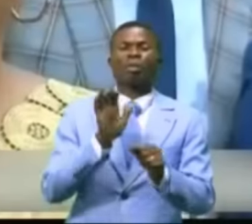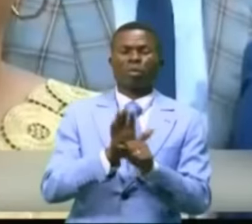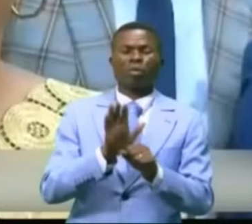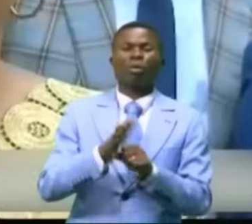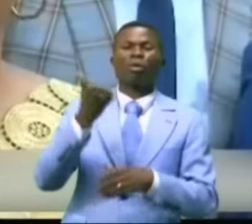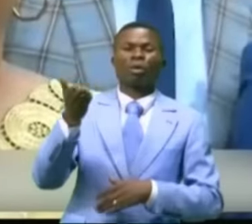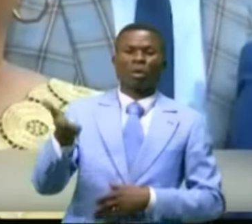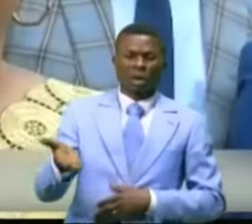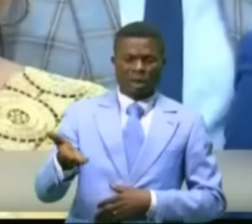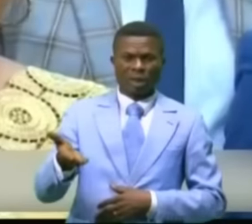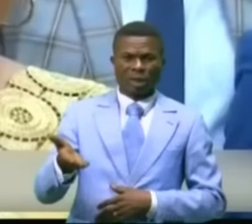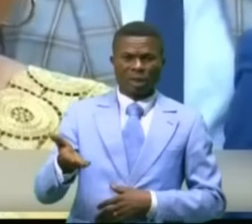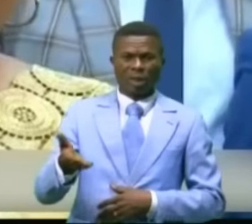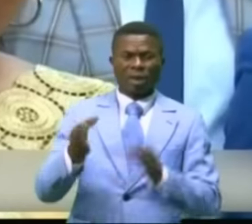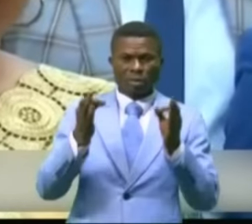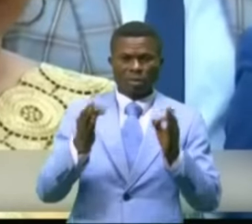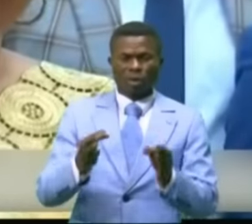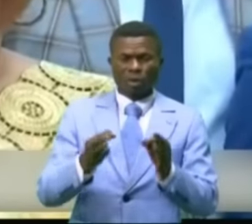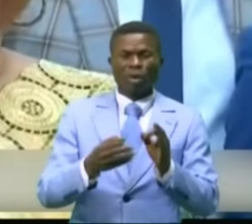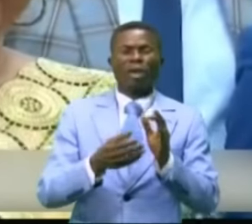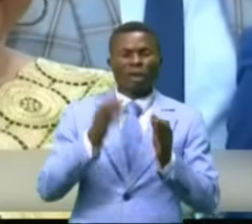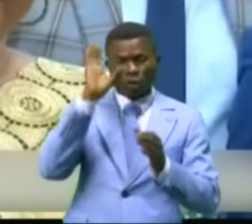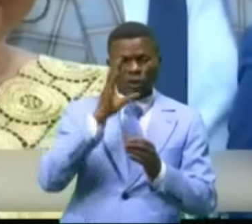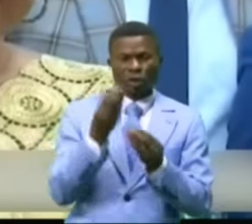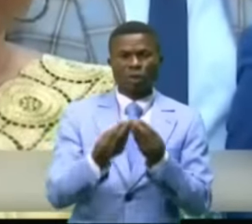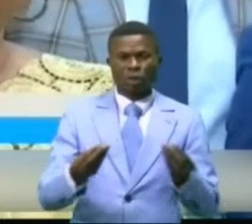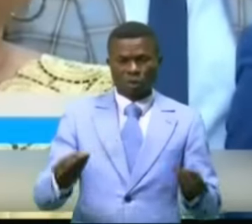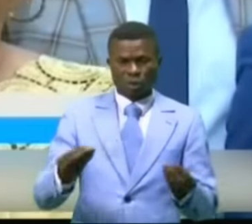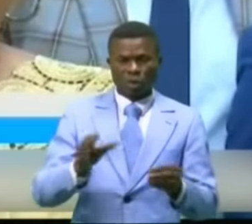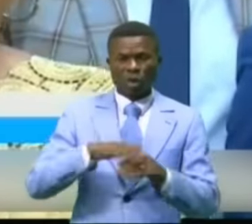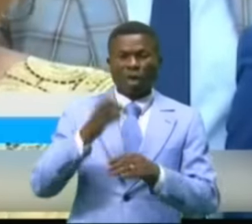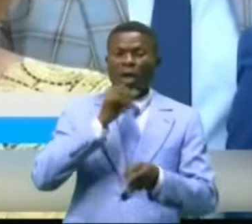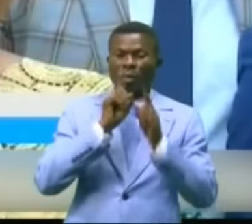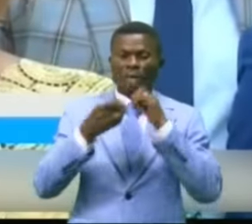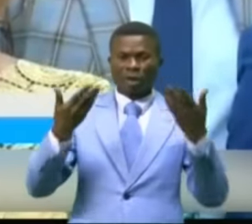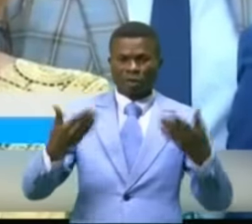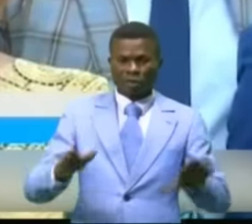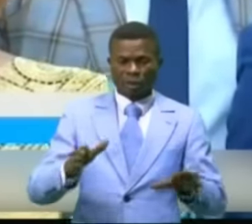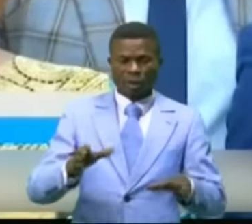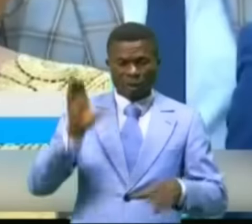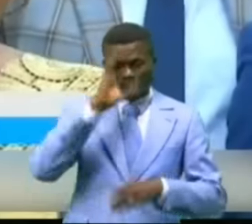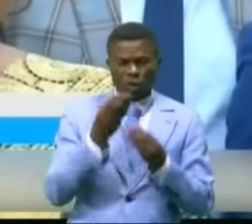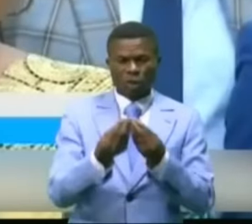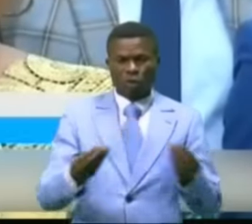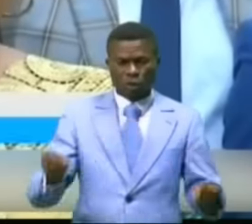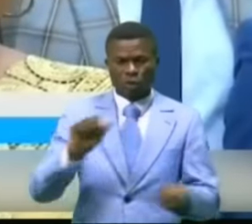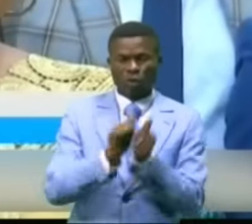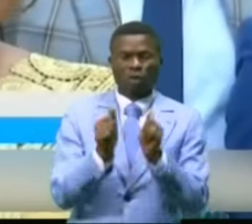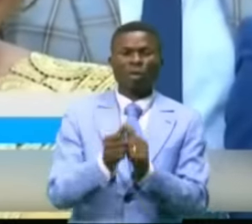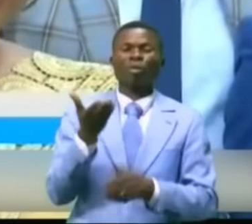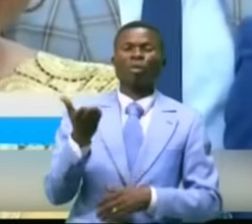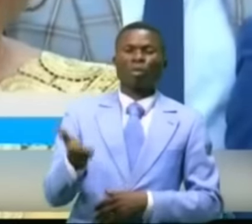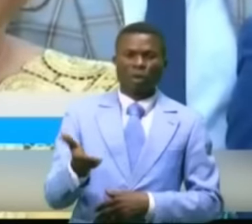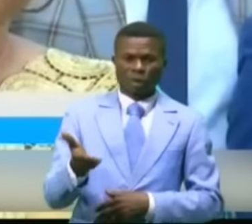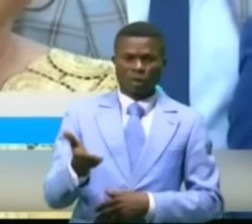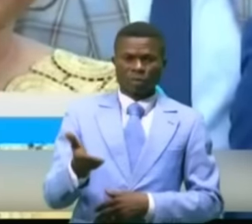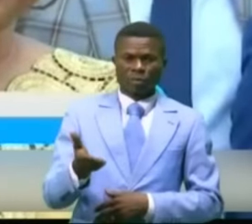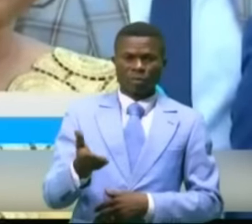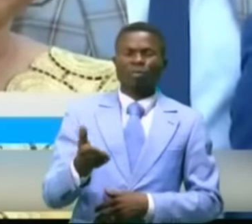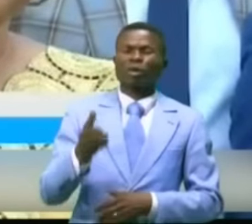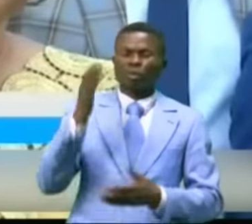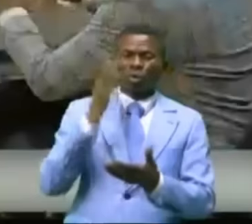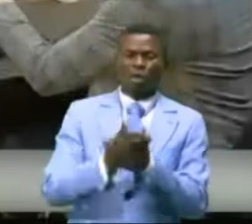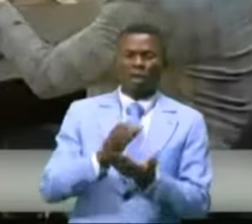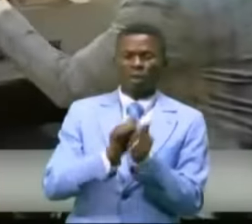aussi énormes. Nous sommes en train de voir, après cet échange, comment trouver des pistes et des solutions de sortie de cette